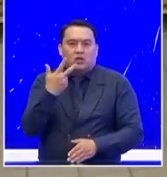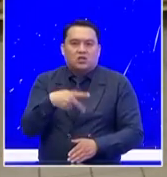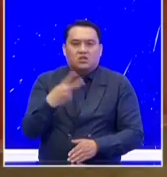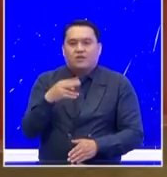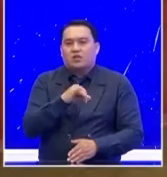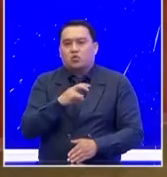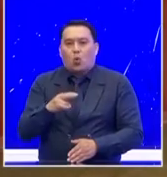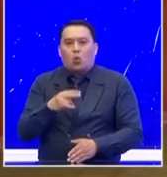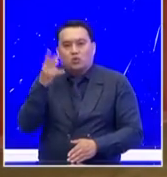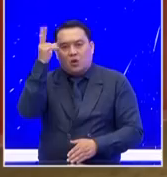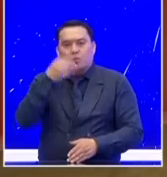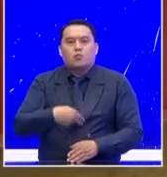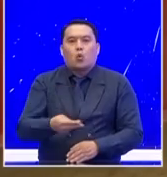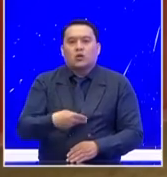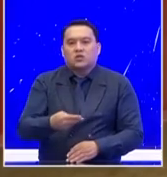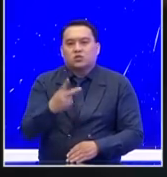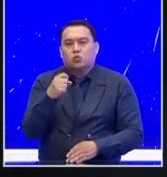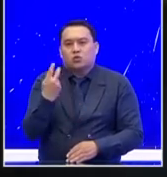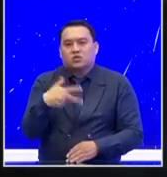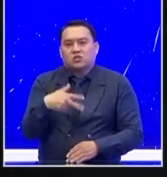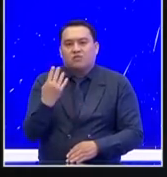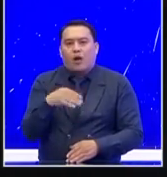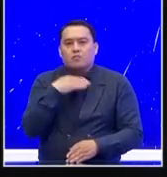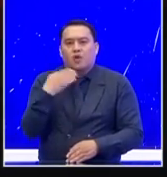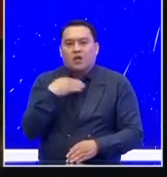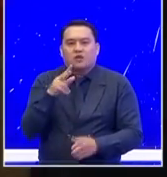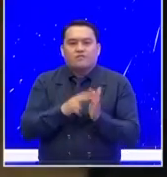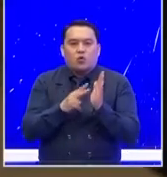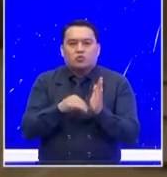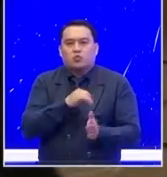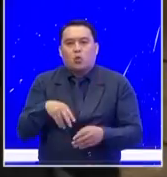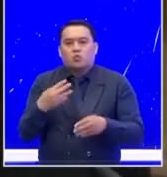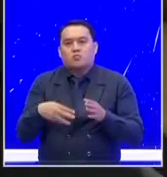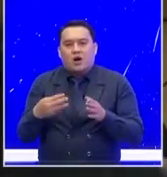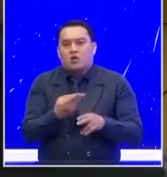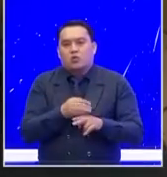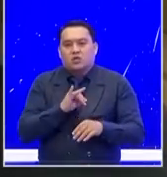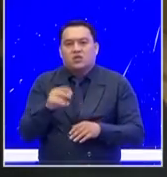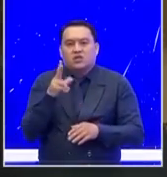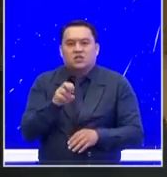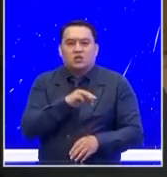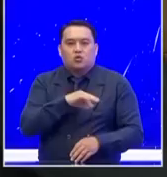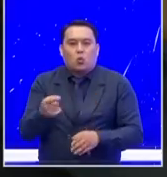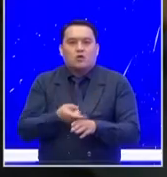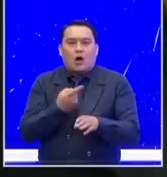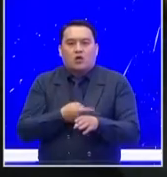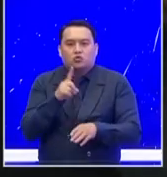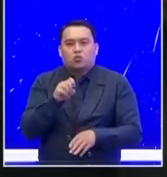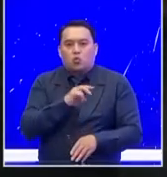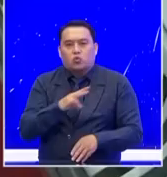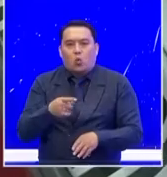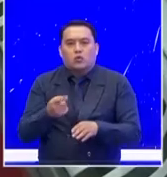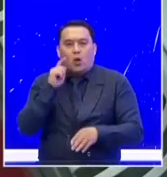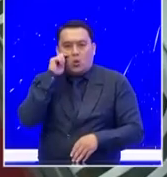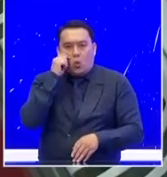32 тонны пшеничной муки, 132 тонны мяса, 80 тонн макаронных изделий, 300 тонн картофеля, 100 тонн